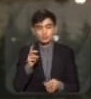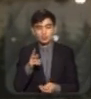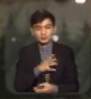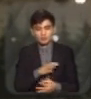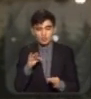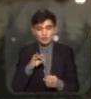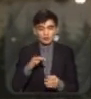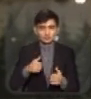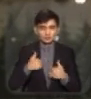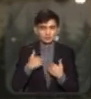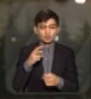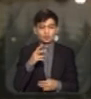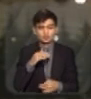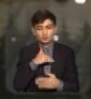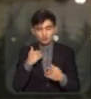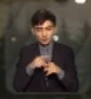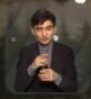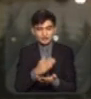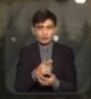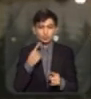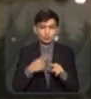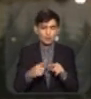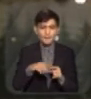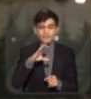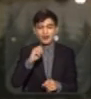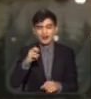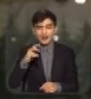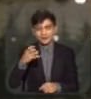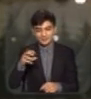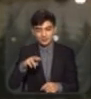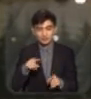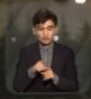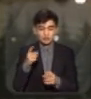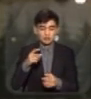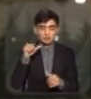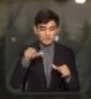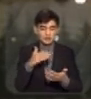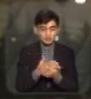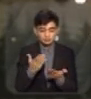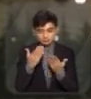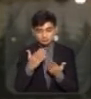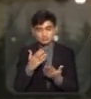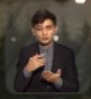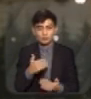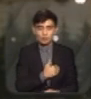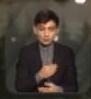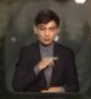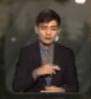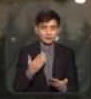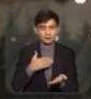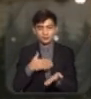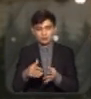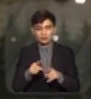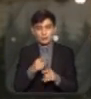трудиться рядовыми специалистами. Им предложат другие вакансии, которые они вправе рассмотреть или отклонить. В резерве они пробудут 5